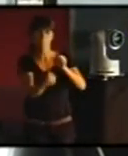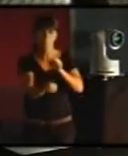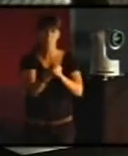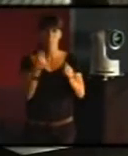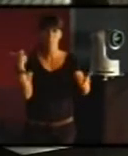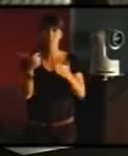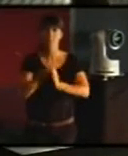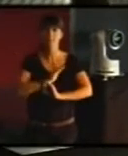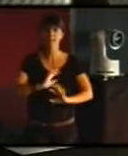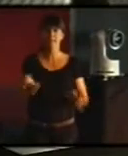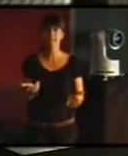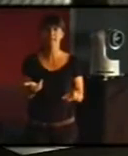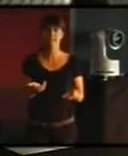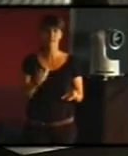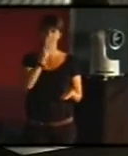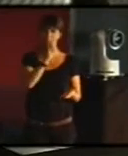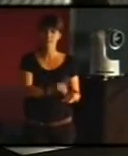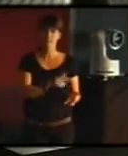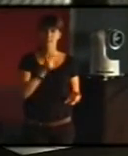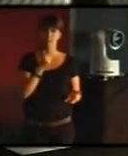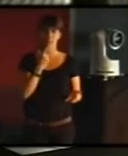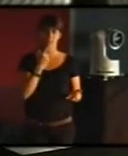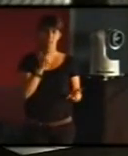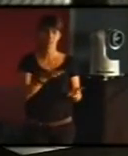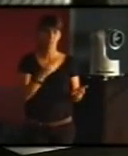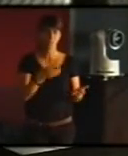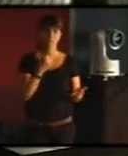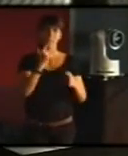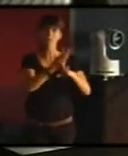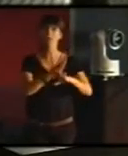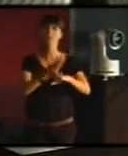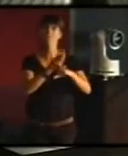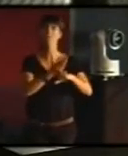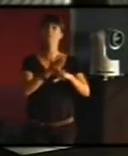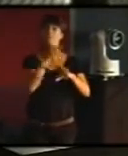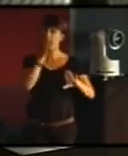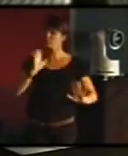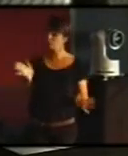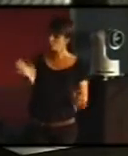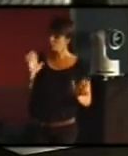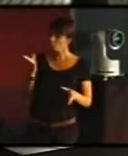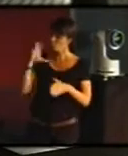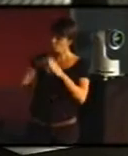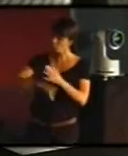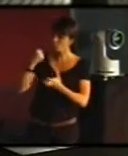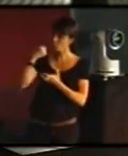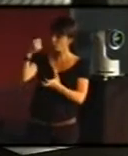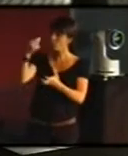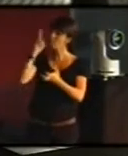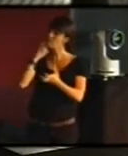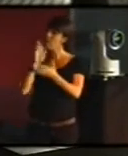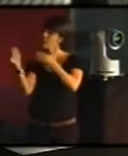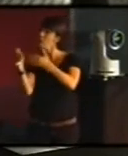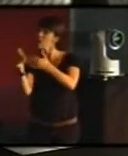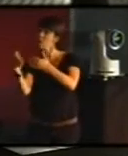ni à l'architecture, ni au discours patrimonial, de la camoufler en patrimoine immatériel. Là, je ne peux pas